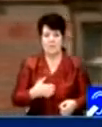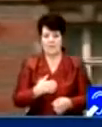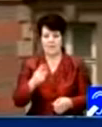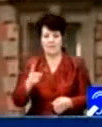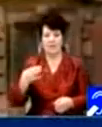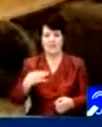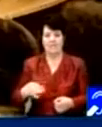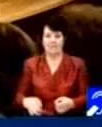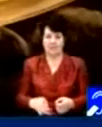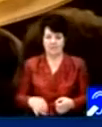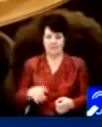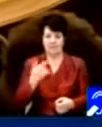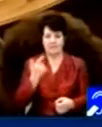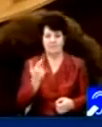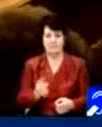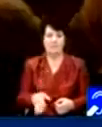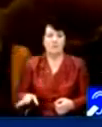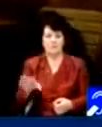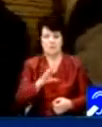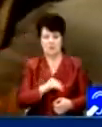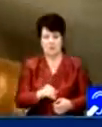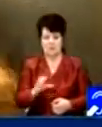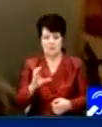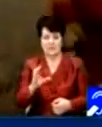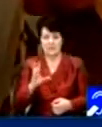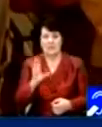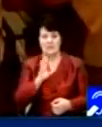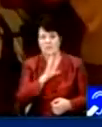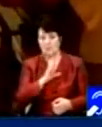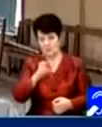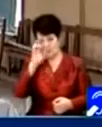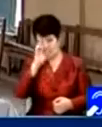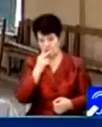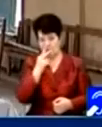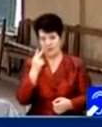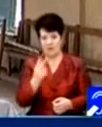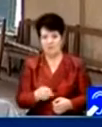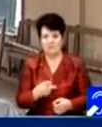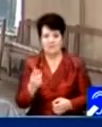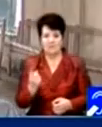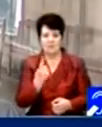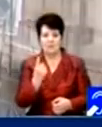și anume castelul Thierry, situat în nord-estul țării, care a găzduit un spital în timpul Primului Război